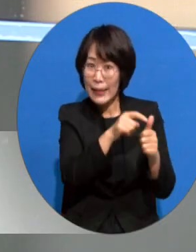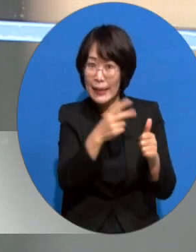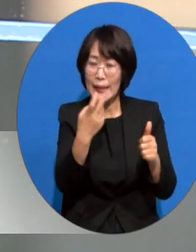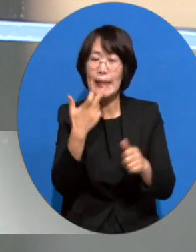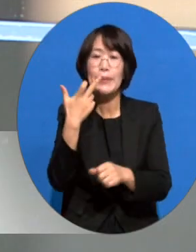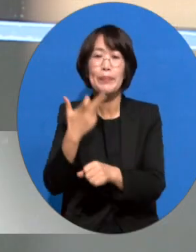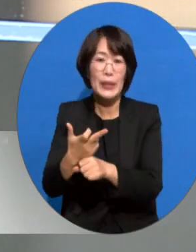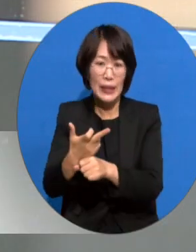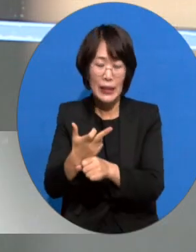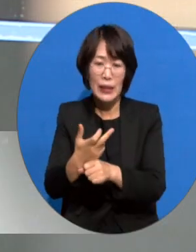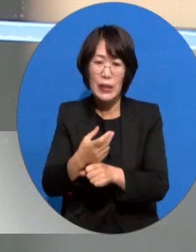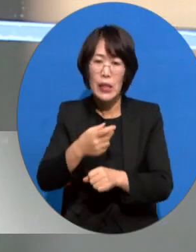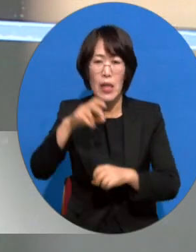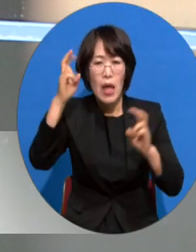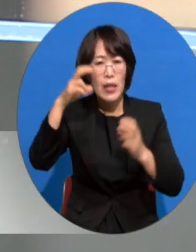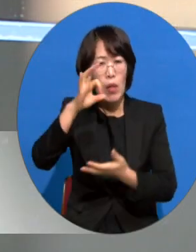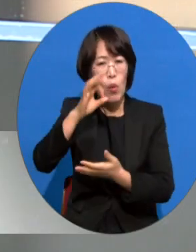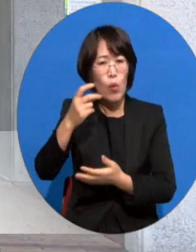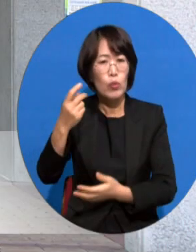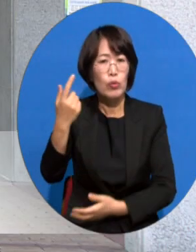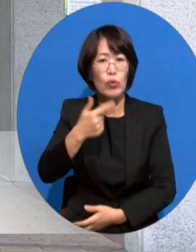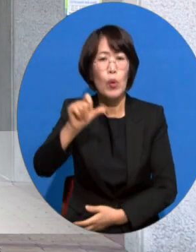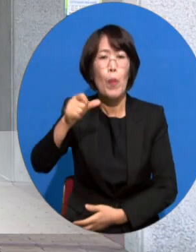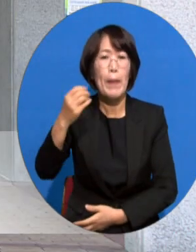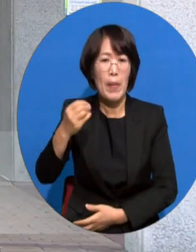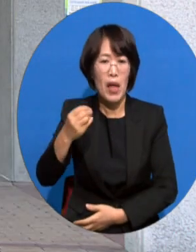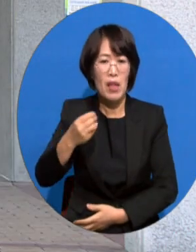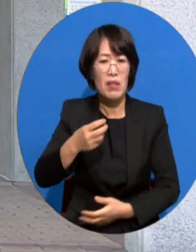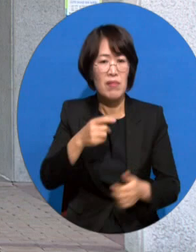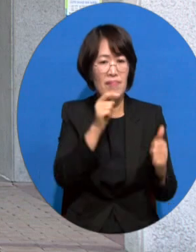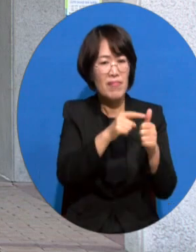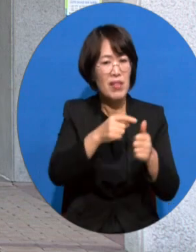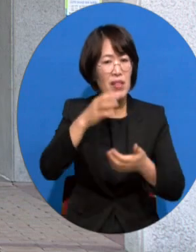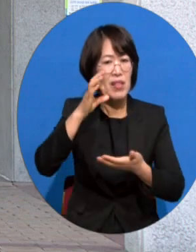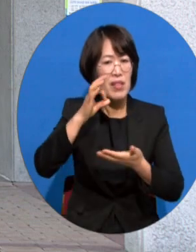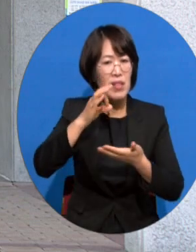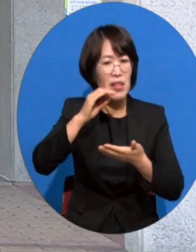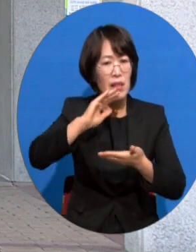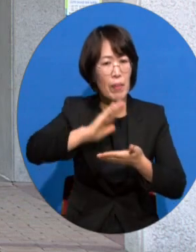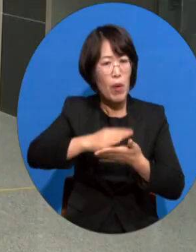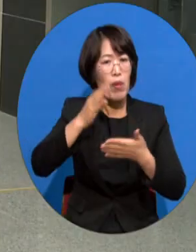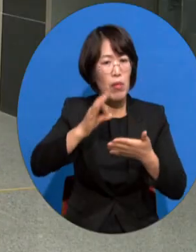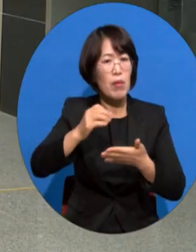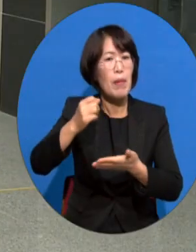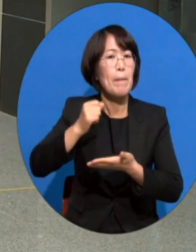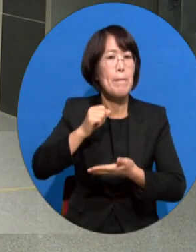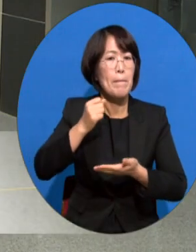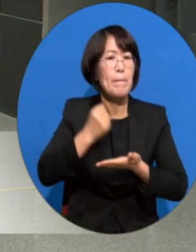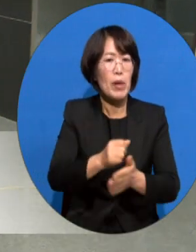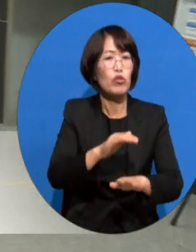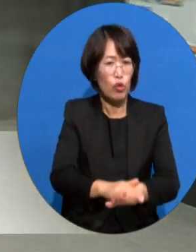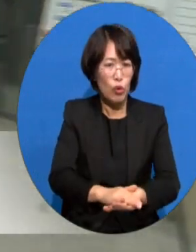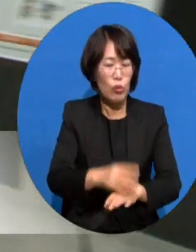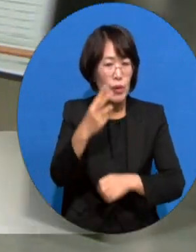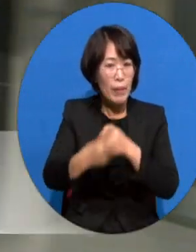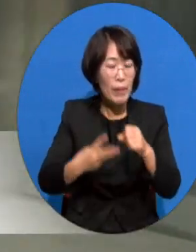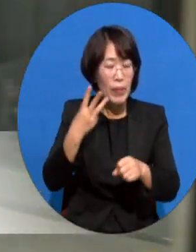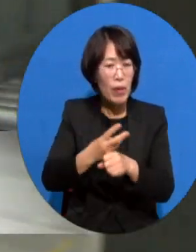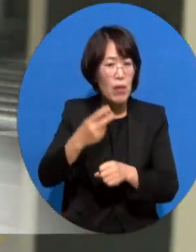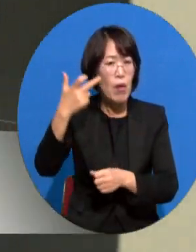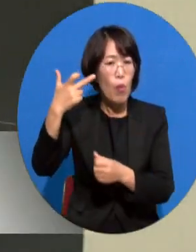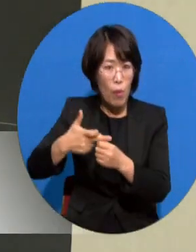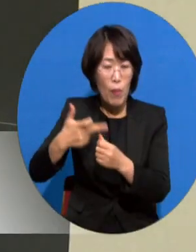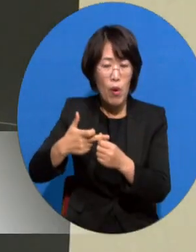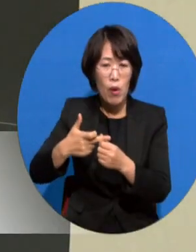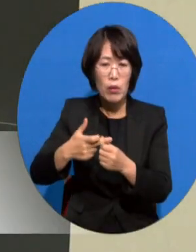2017년 법인 자금 6,500만 원을 자신의 계좌로 빼돌린 것이 확인됐습니다. 또 3년여 동안 모두 17차례에